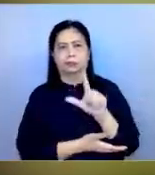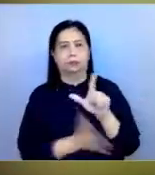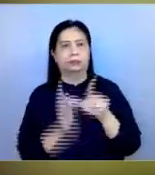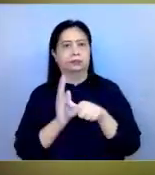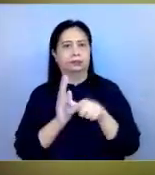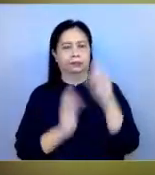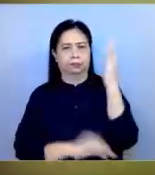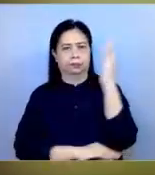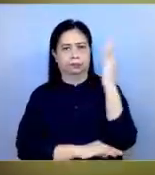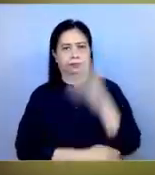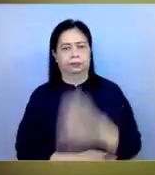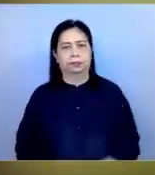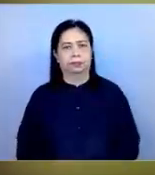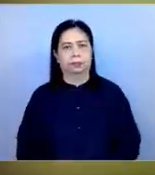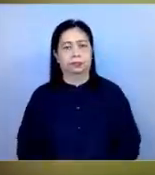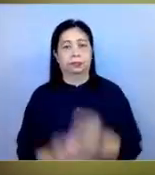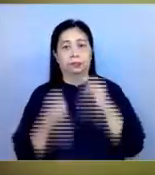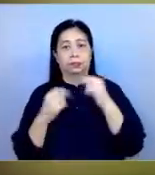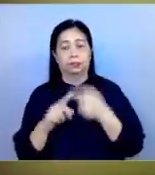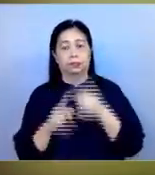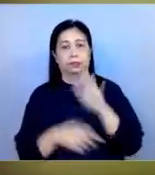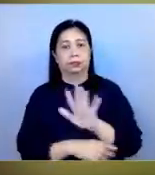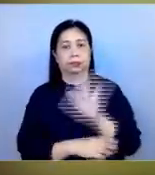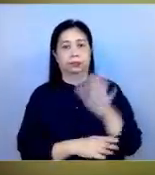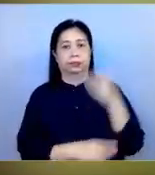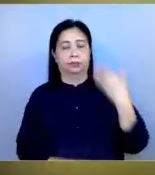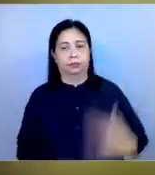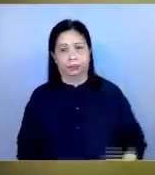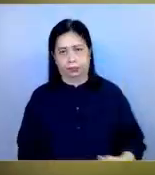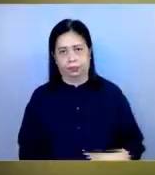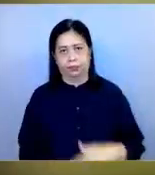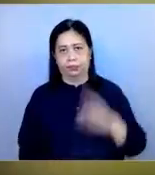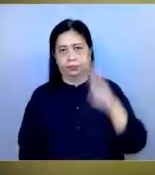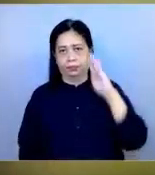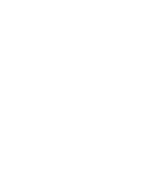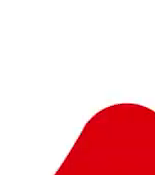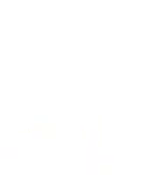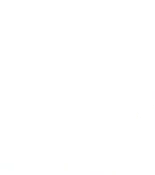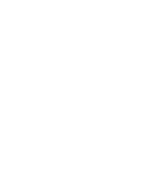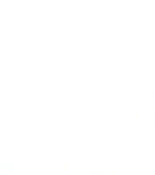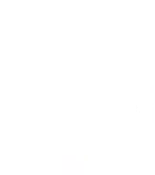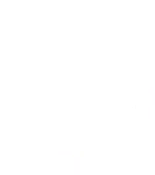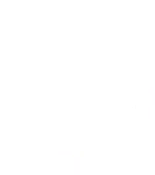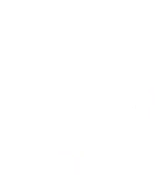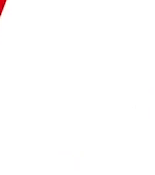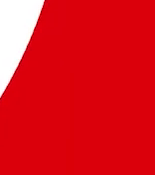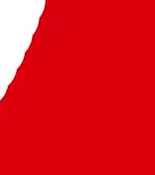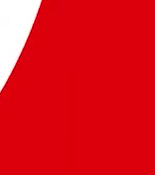Nagbabalita mula sa frontline, Bryan Castillo, News 5.